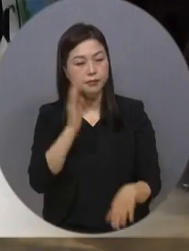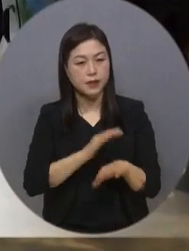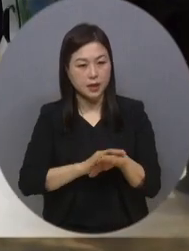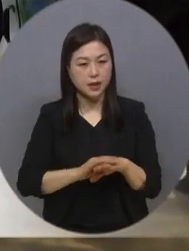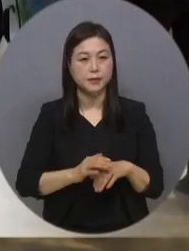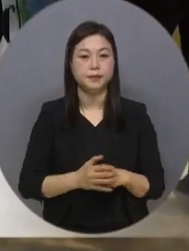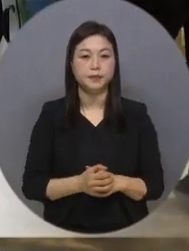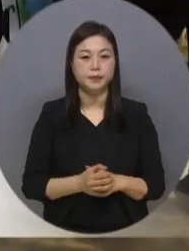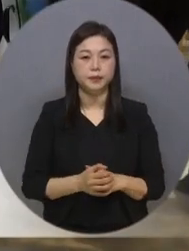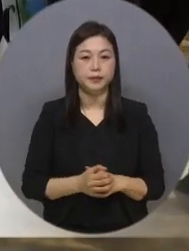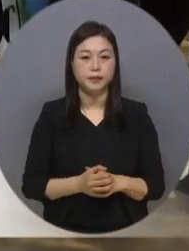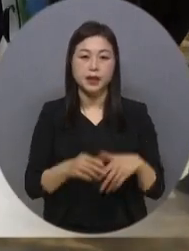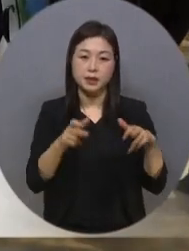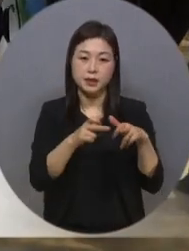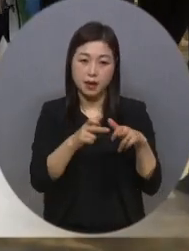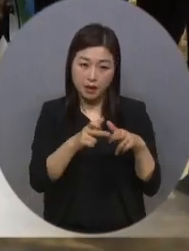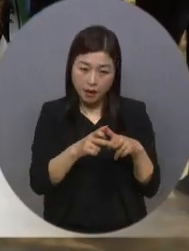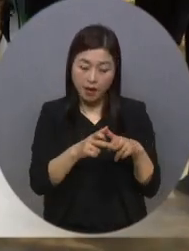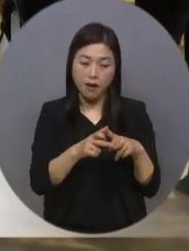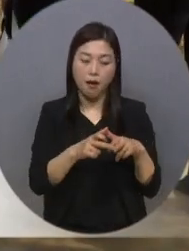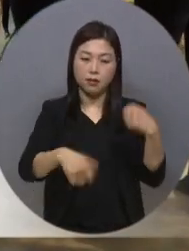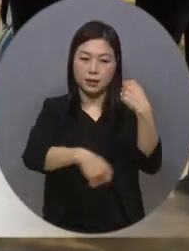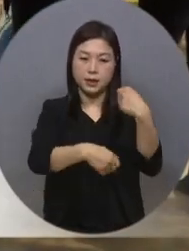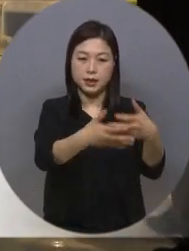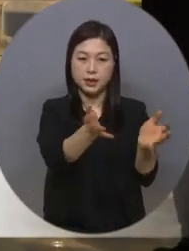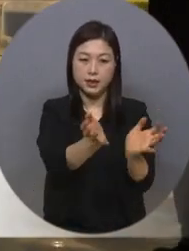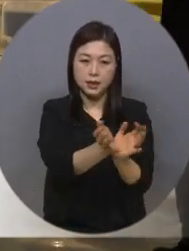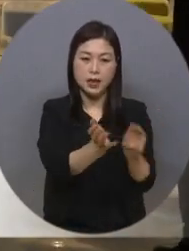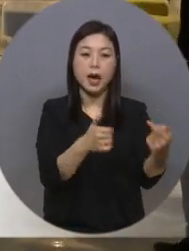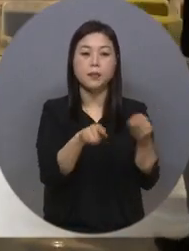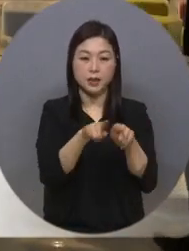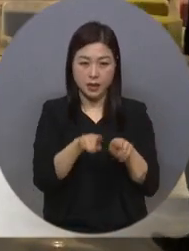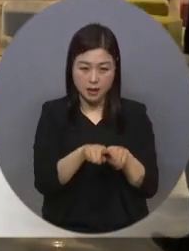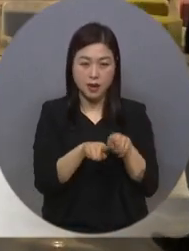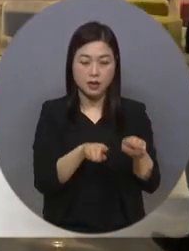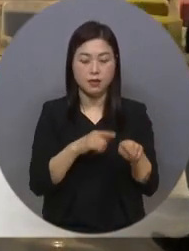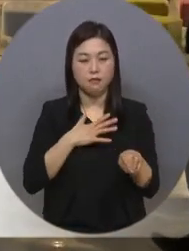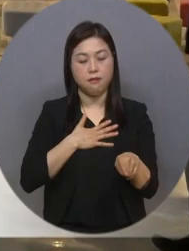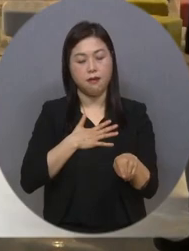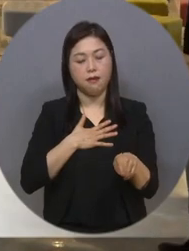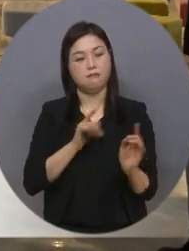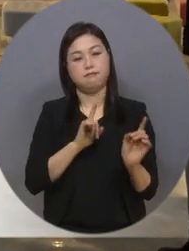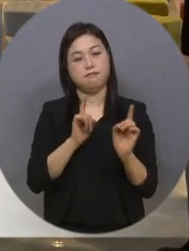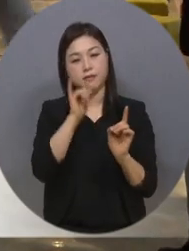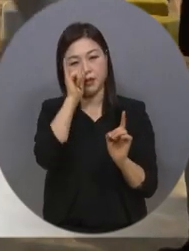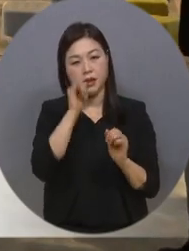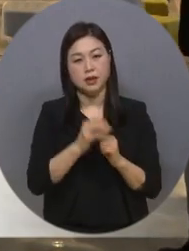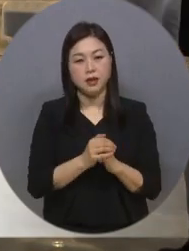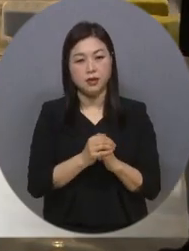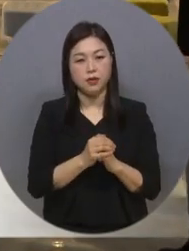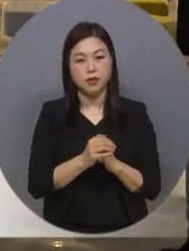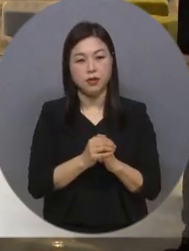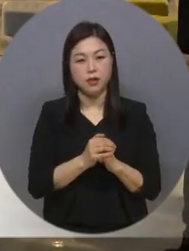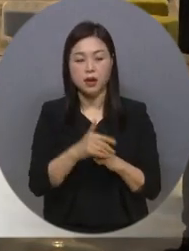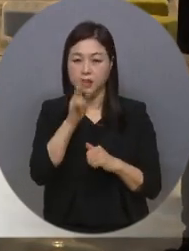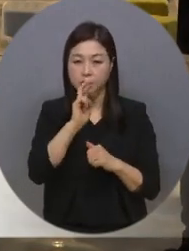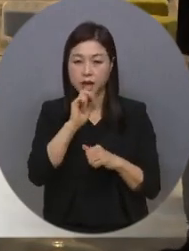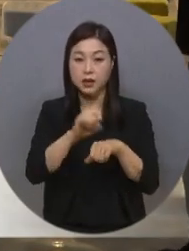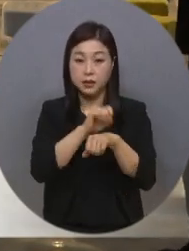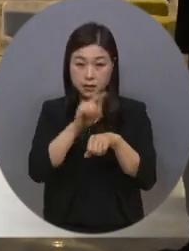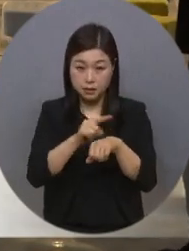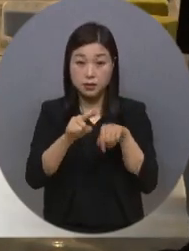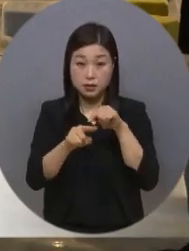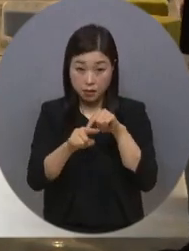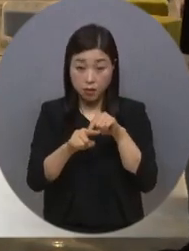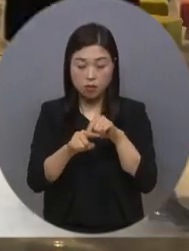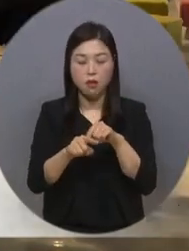이 아이들과 함께하면서 힐링되는 느낌도 많았고요. 또 아무한테나 없는 음악적인 특징을